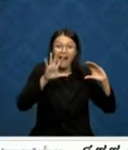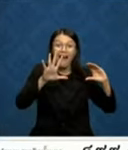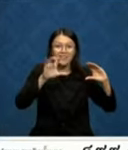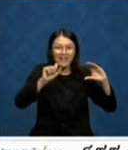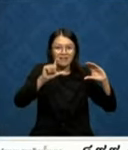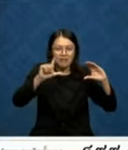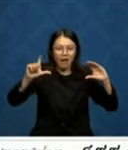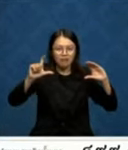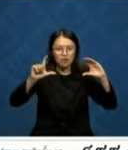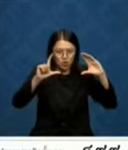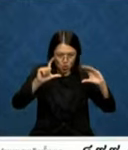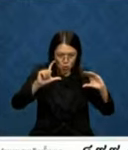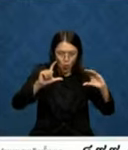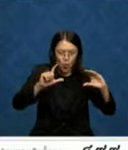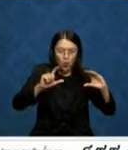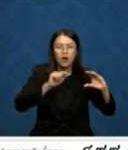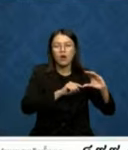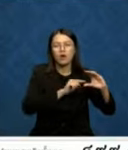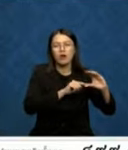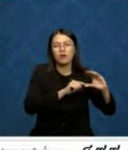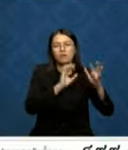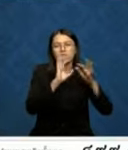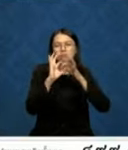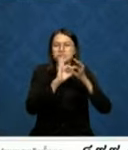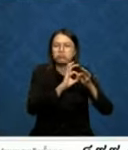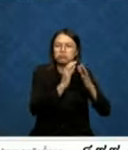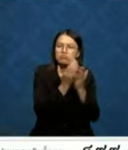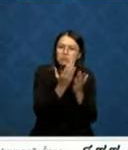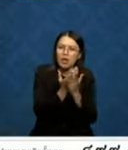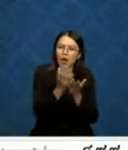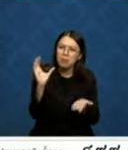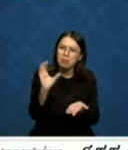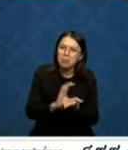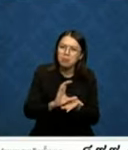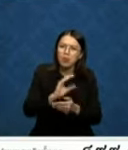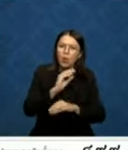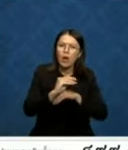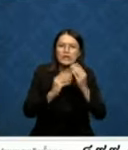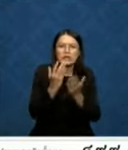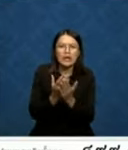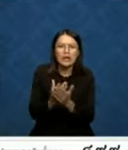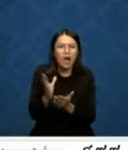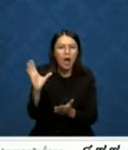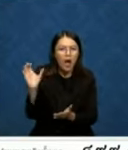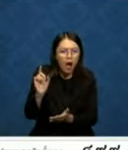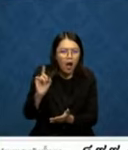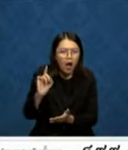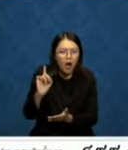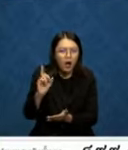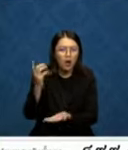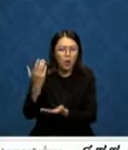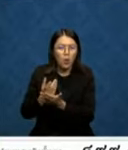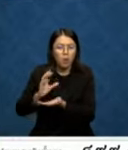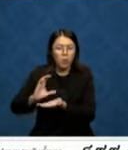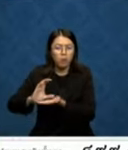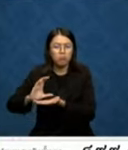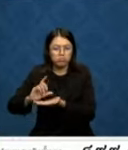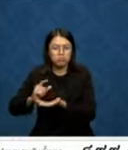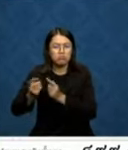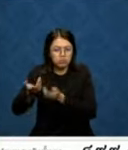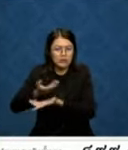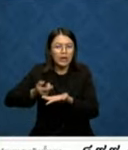ว่ามีความเชื่อมโยงกับแหล่งที่มาของเงินที่จะใช้ในโครงการนี้นอกเหนือจากงบประมาณรายจ่ายเพิ่มเติมที่เราก